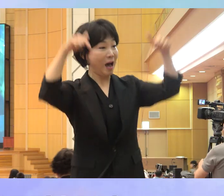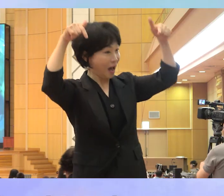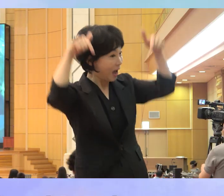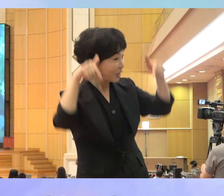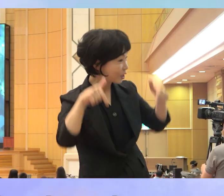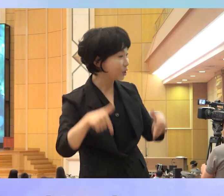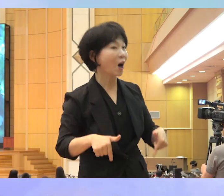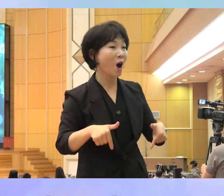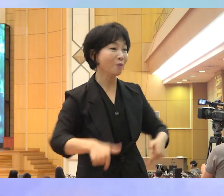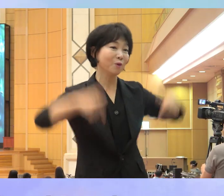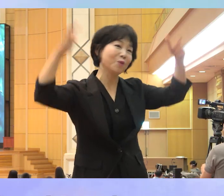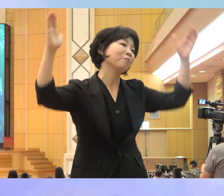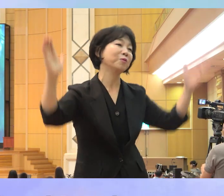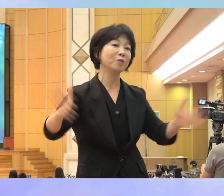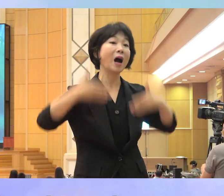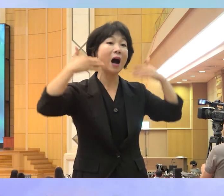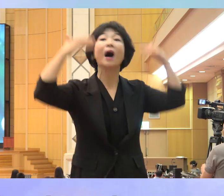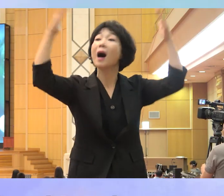불어라.